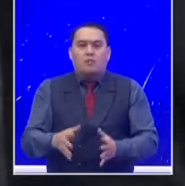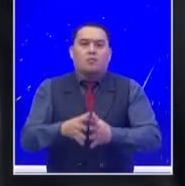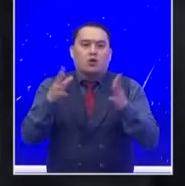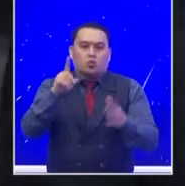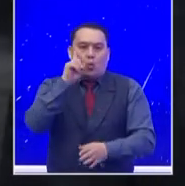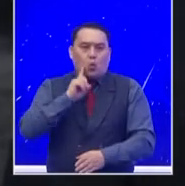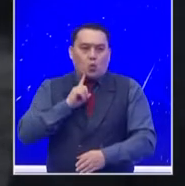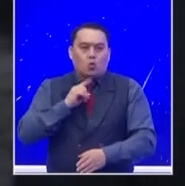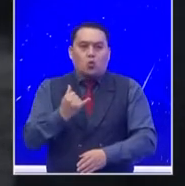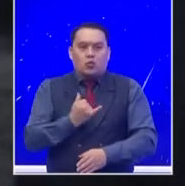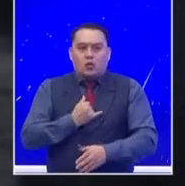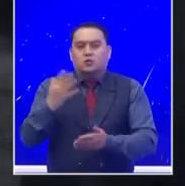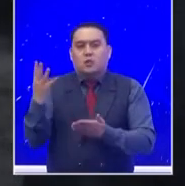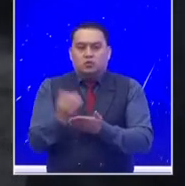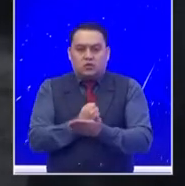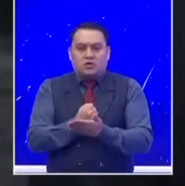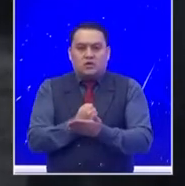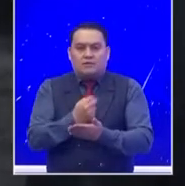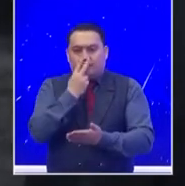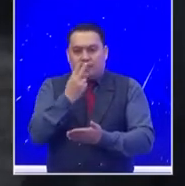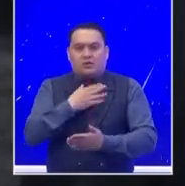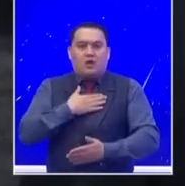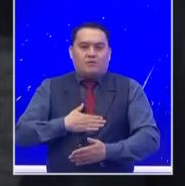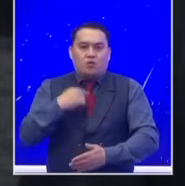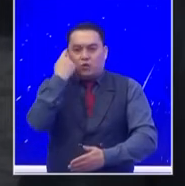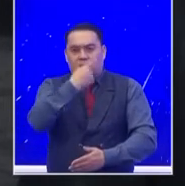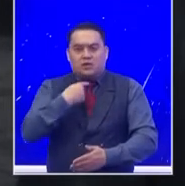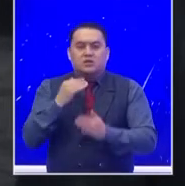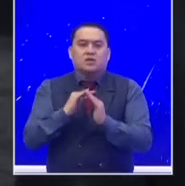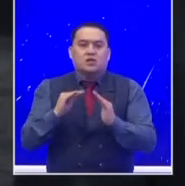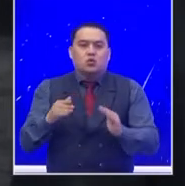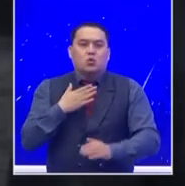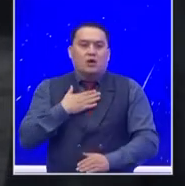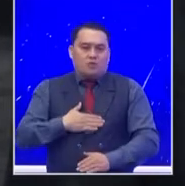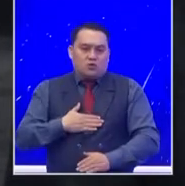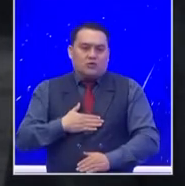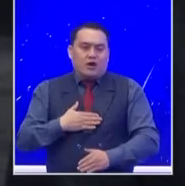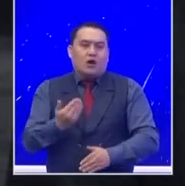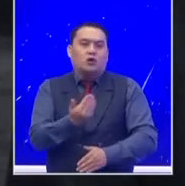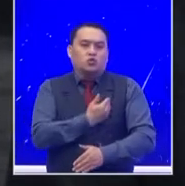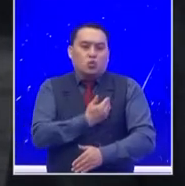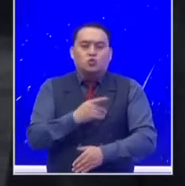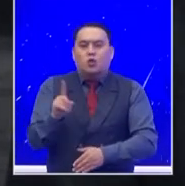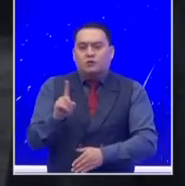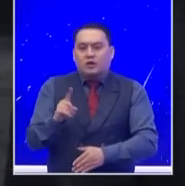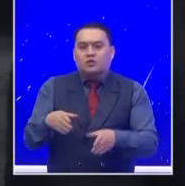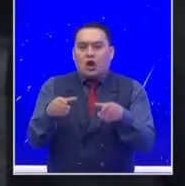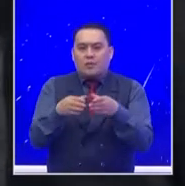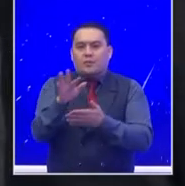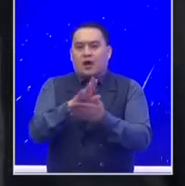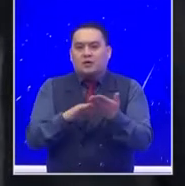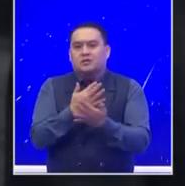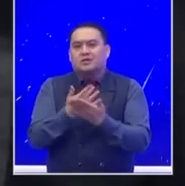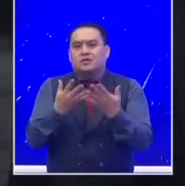и уютный. У нас это получилось. Видеть довольные лица детей для нас одно удовольствие. Хочу отметить, что наша компания на